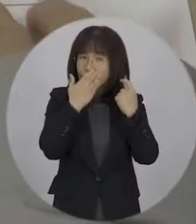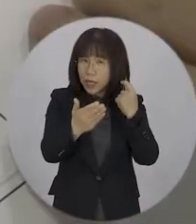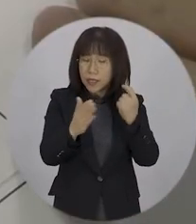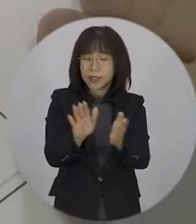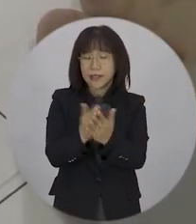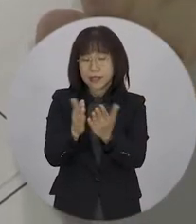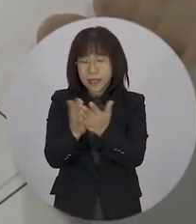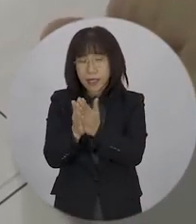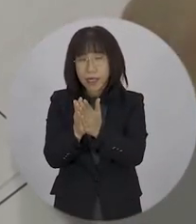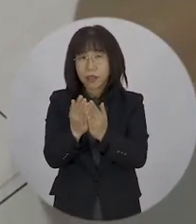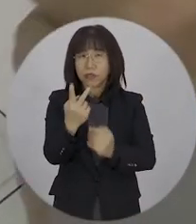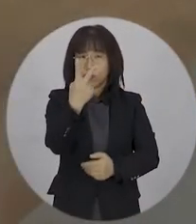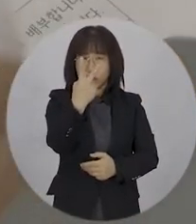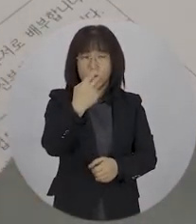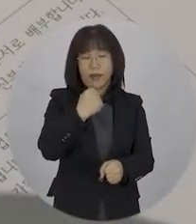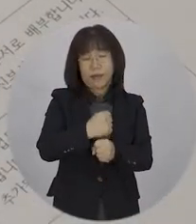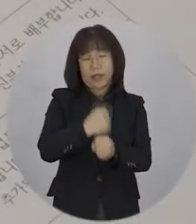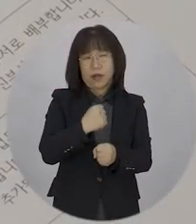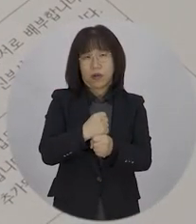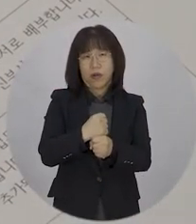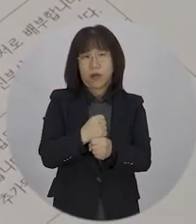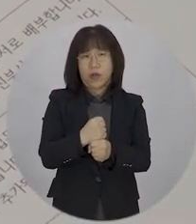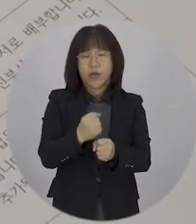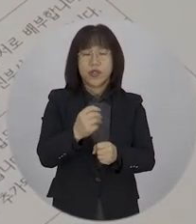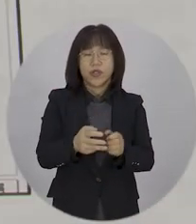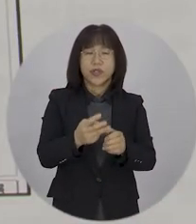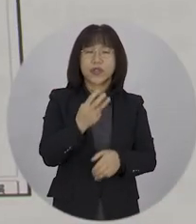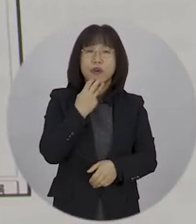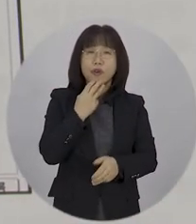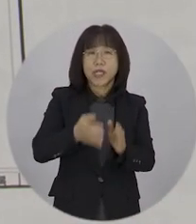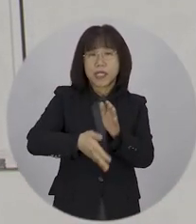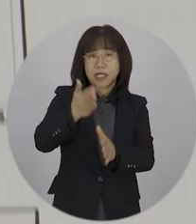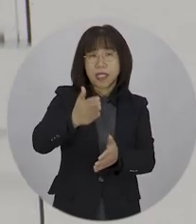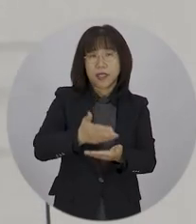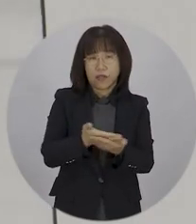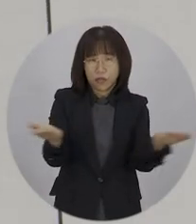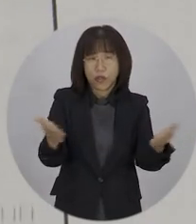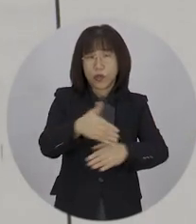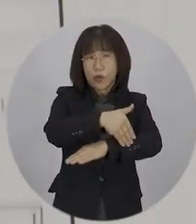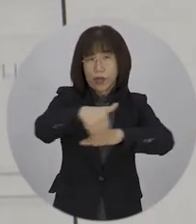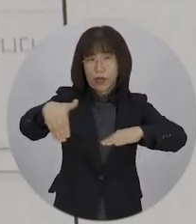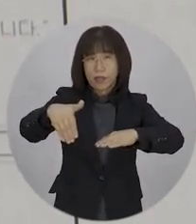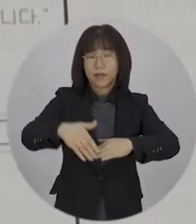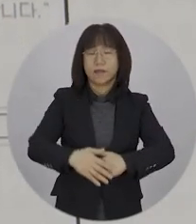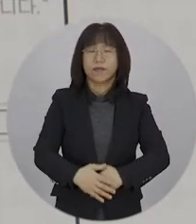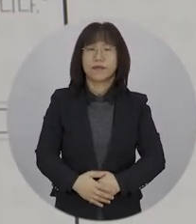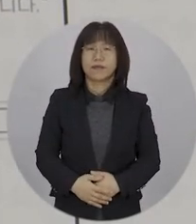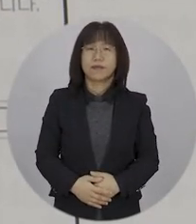형태로 제작돼 서울시에 근무하는 시각장애인 공무원에게 배포될 예정입니다.